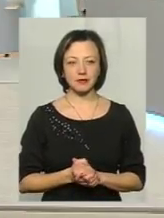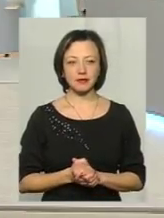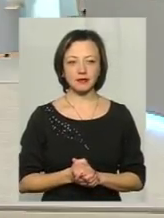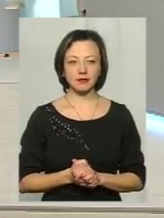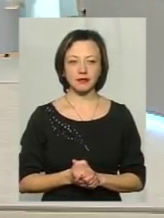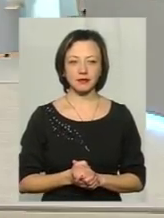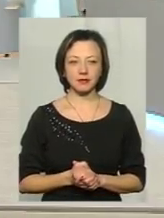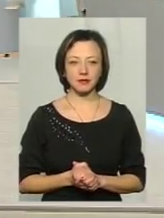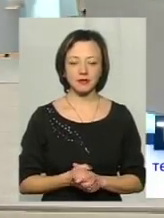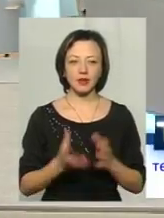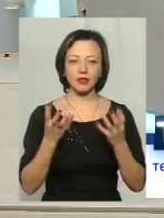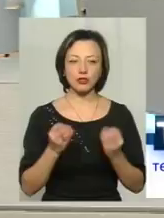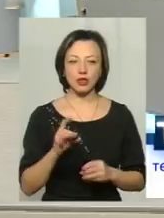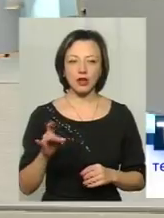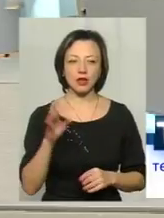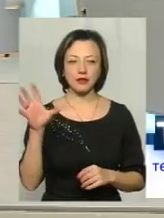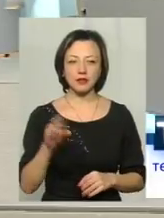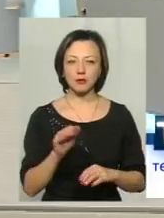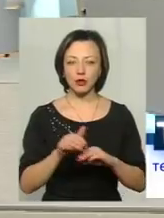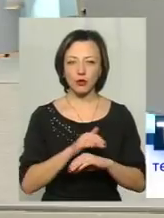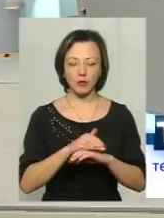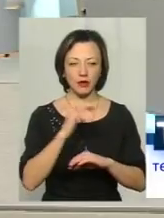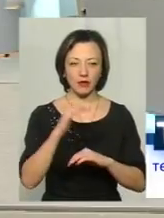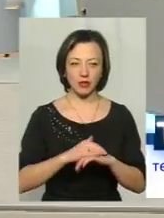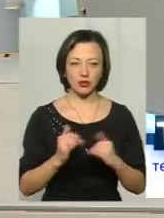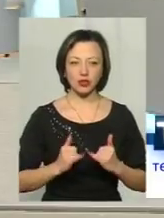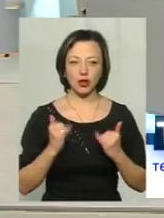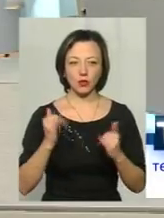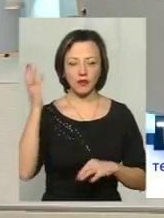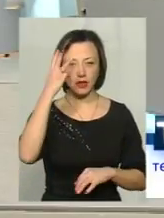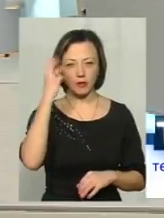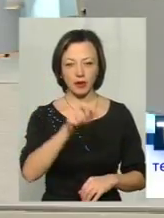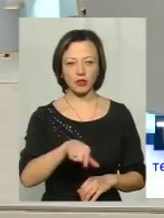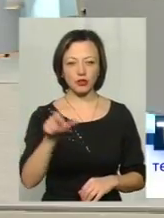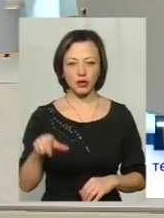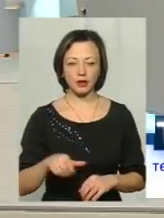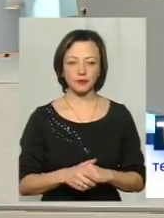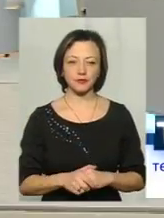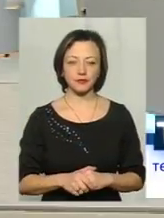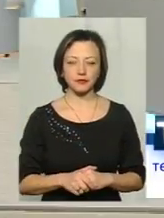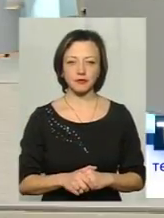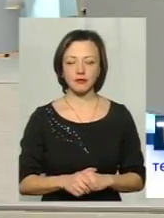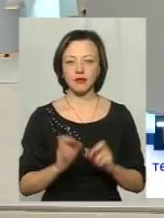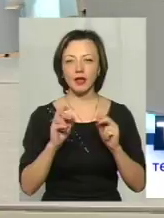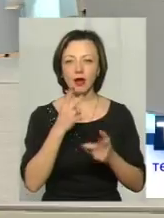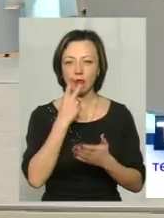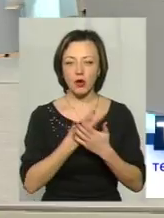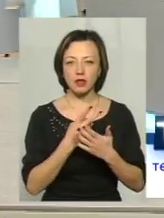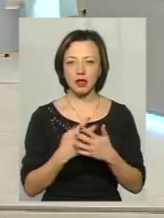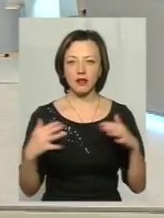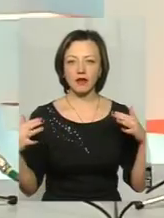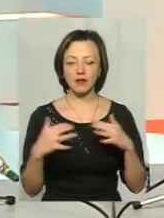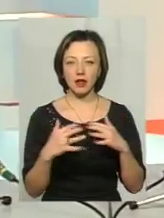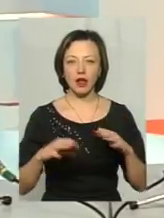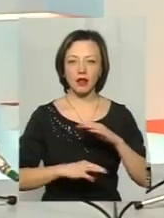Ще раз всім добрий вечір, шановні хмельничани. Значить, як показав війна на Сході, дуже